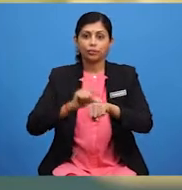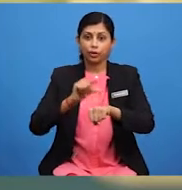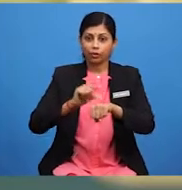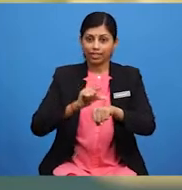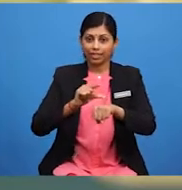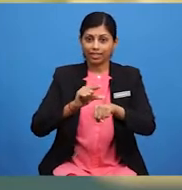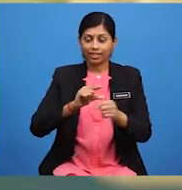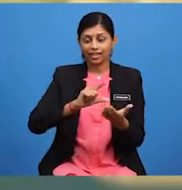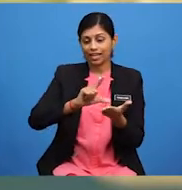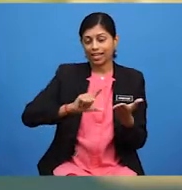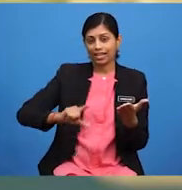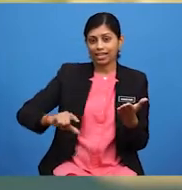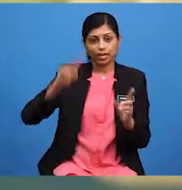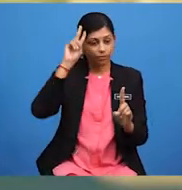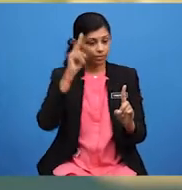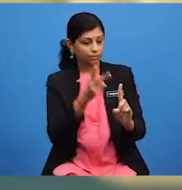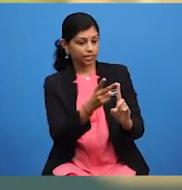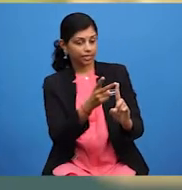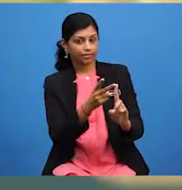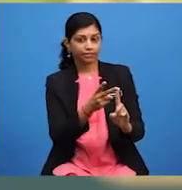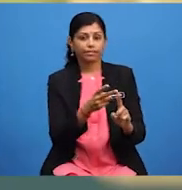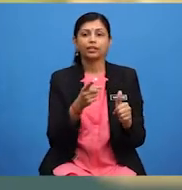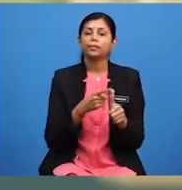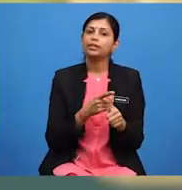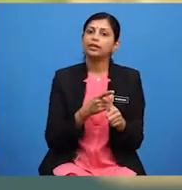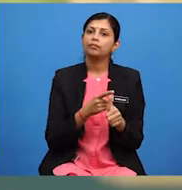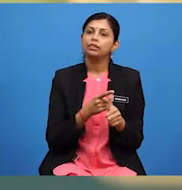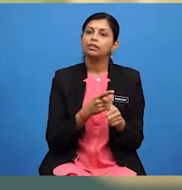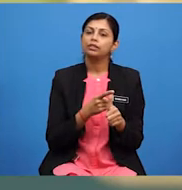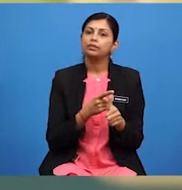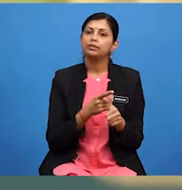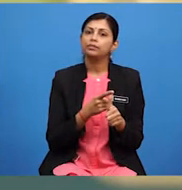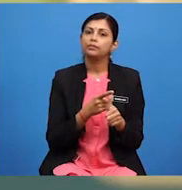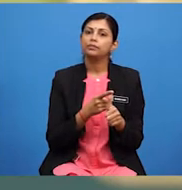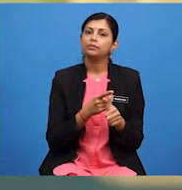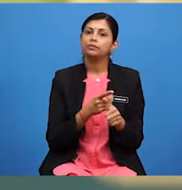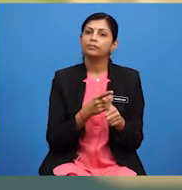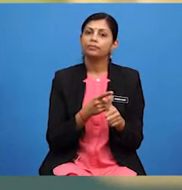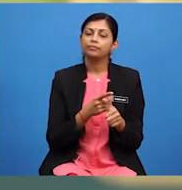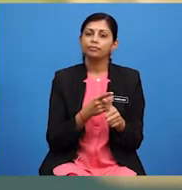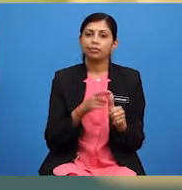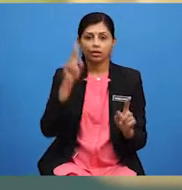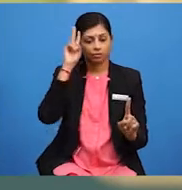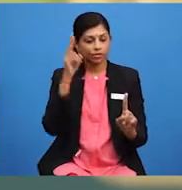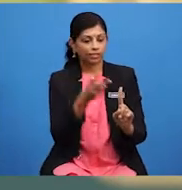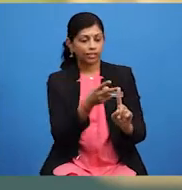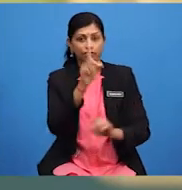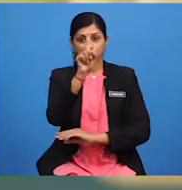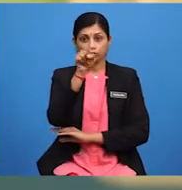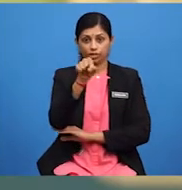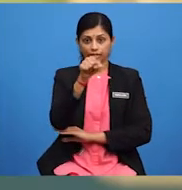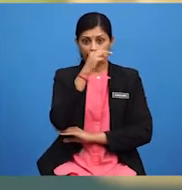menggunakan lakaran perspektif. Lakaran yang pertama adalah lakaran perspektif satu